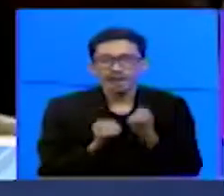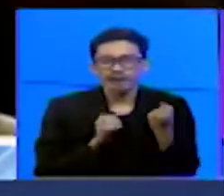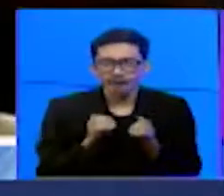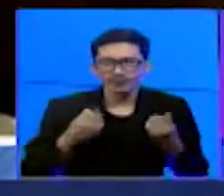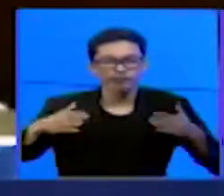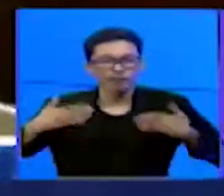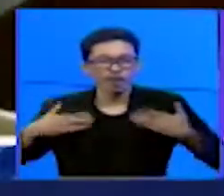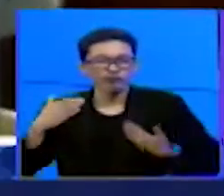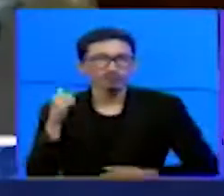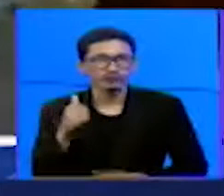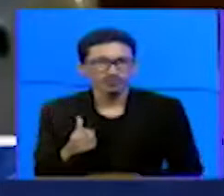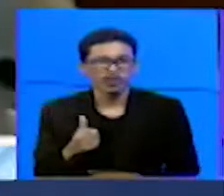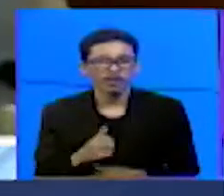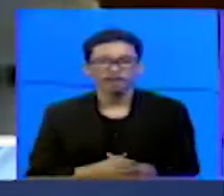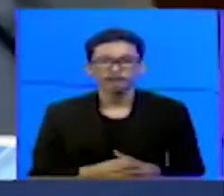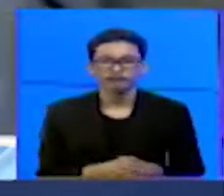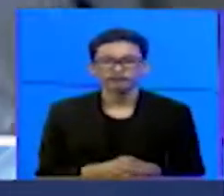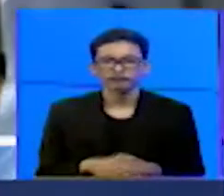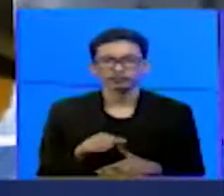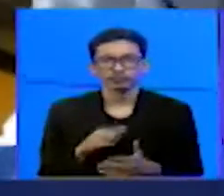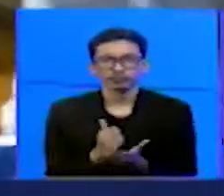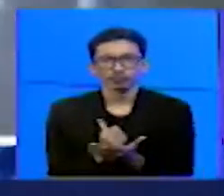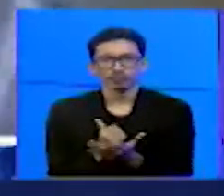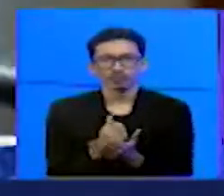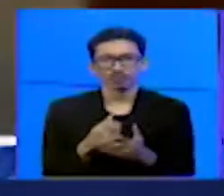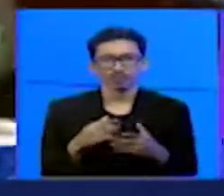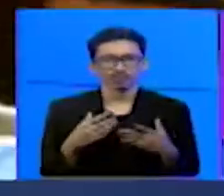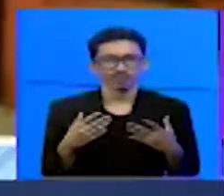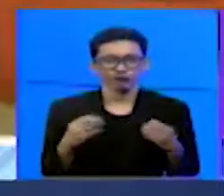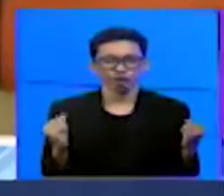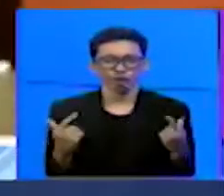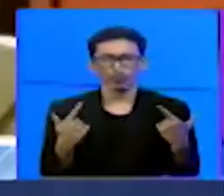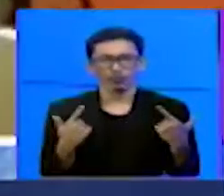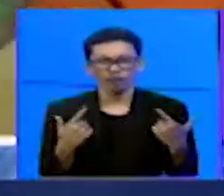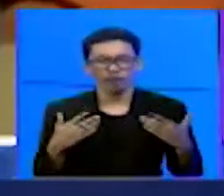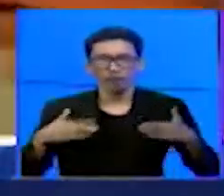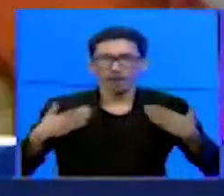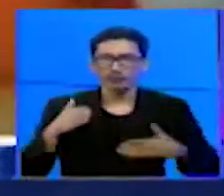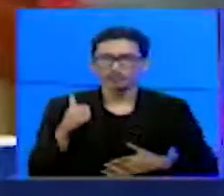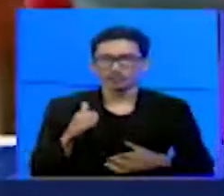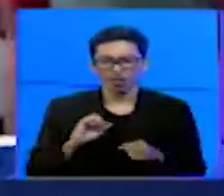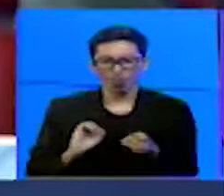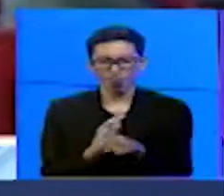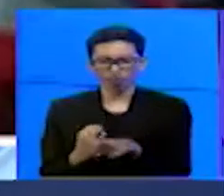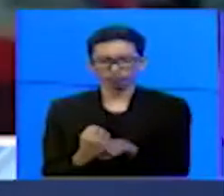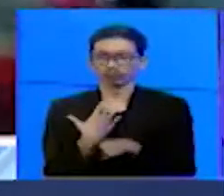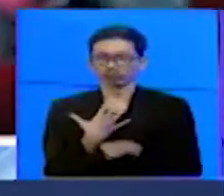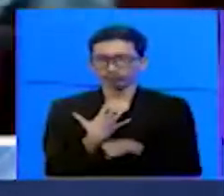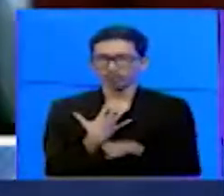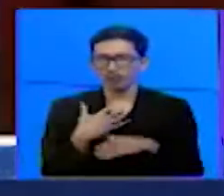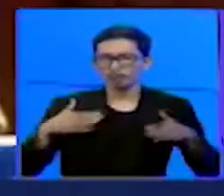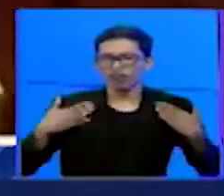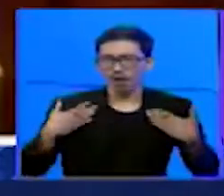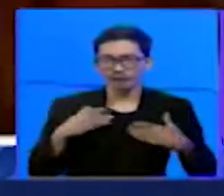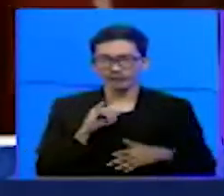penghiburan. Itu adalah hal yang utama untuk peningkatan kualitas hidup para penderita atau mereka yang terinfeksi COVID-19, terutama